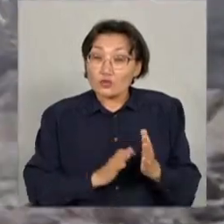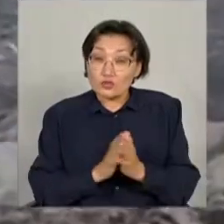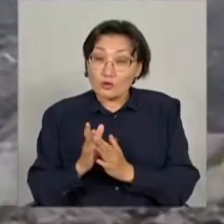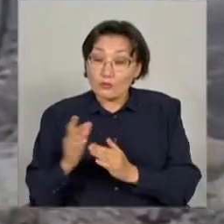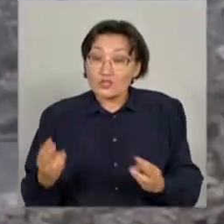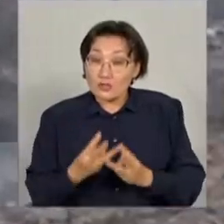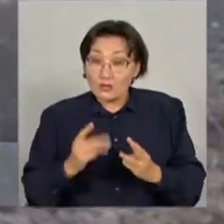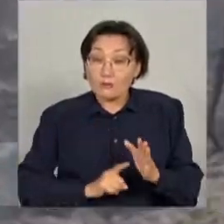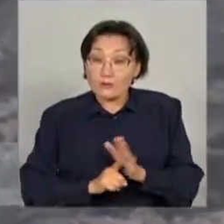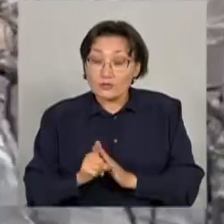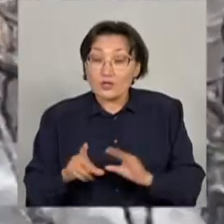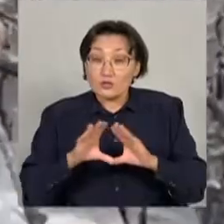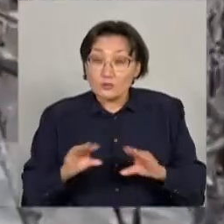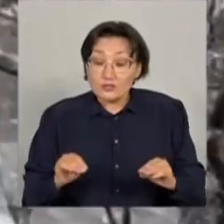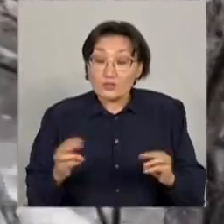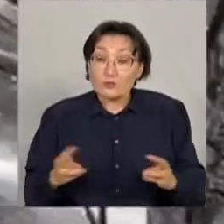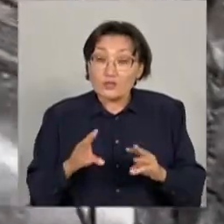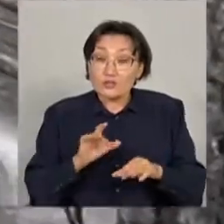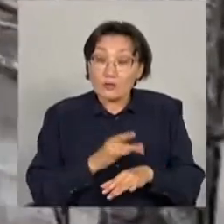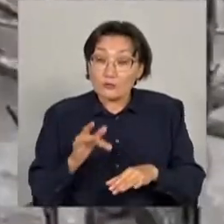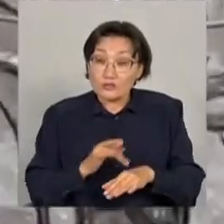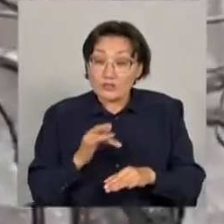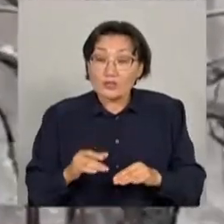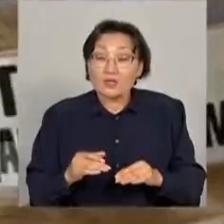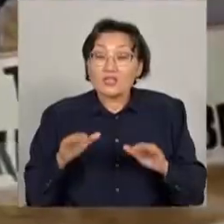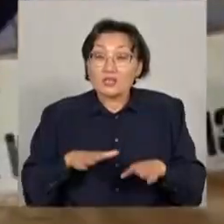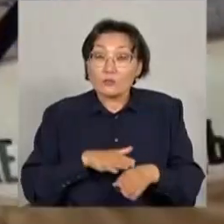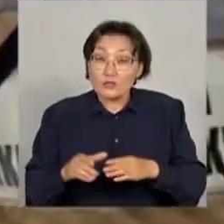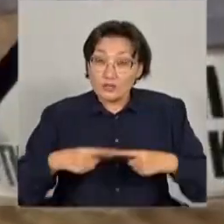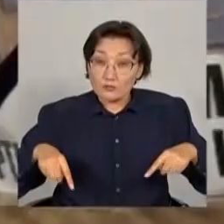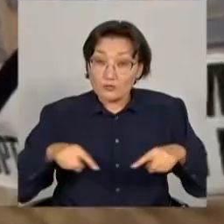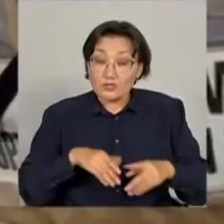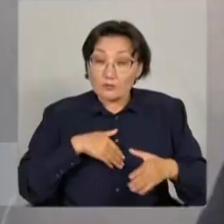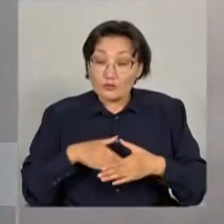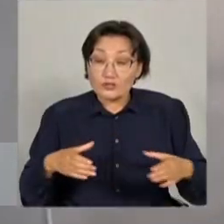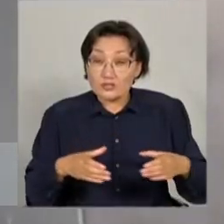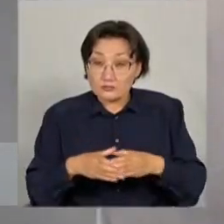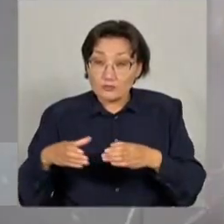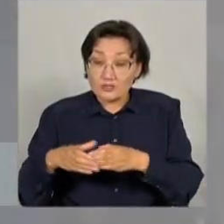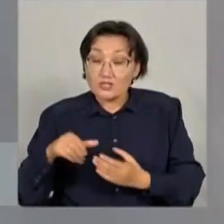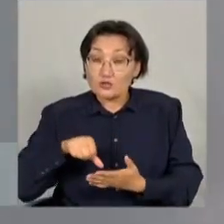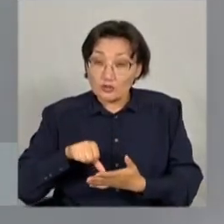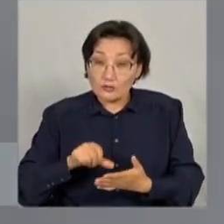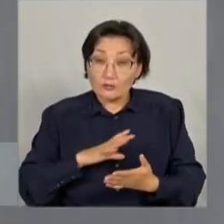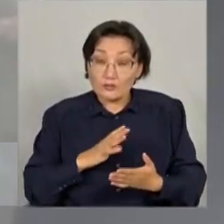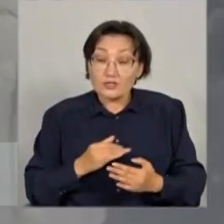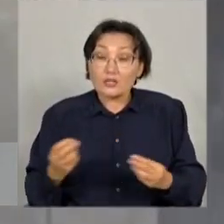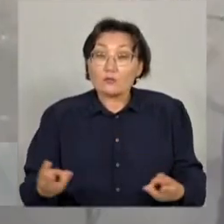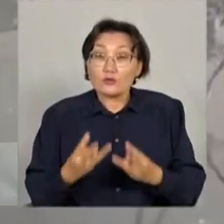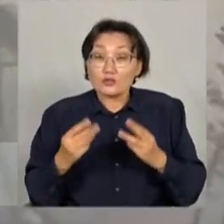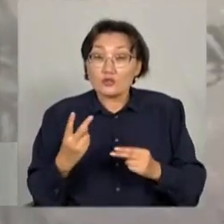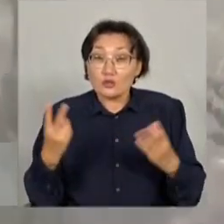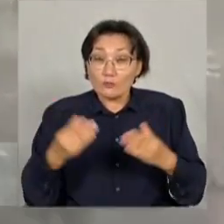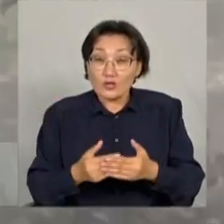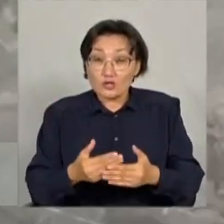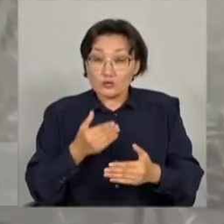Қызыл жалынды жоюға өрт сөндіру қызметі, жергілікті атқарушы орган қызметкерлері мен ерікті өрт сөндіру бөлімшелері атсалысқан. Тілсіз жау 2 күн